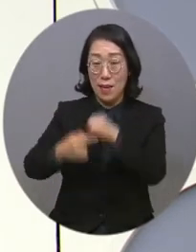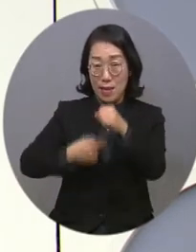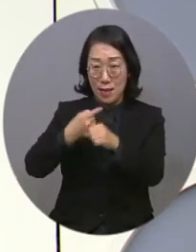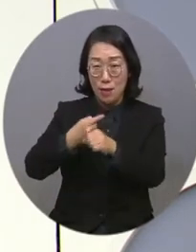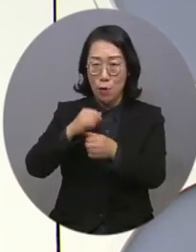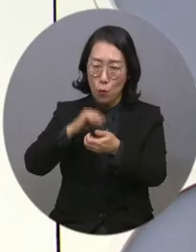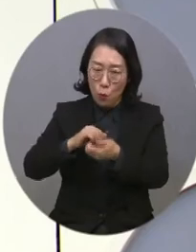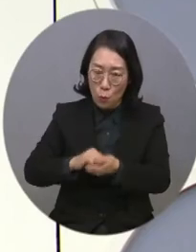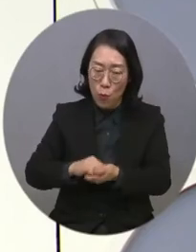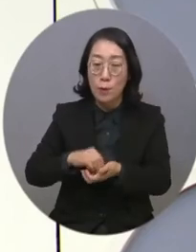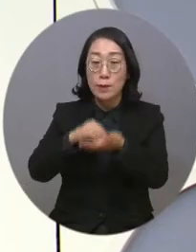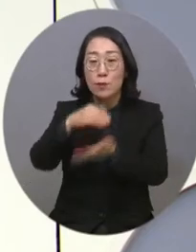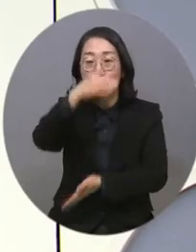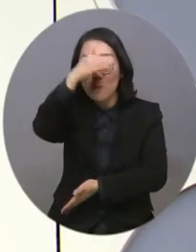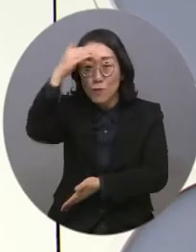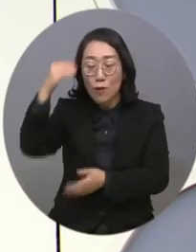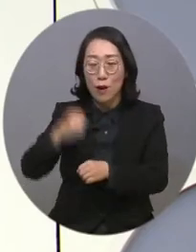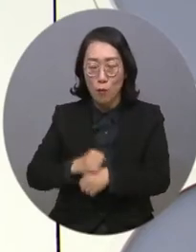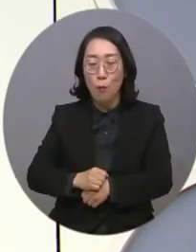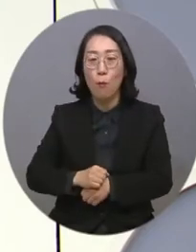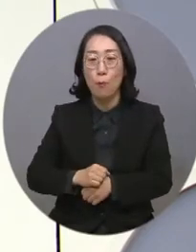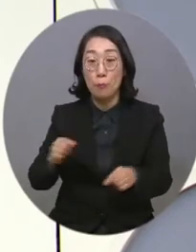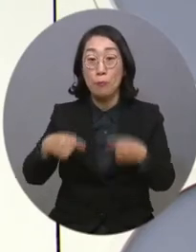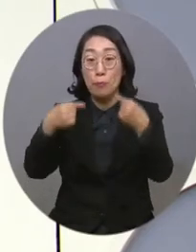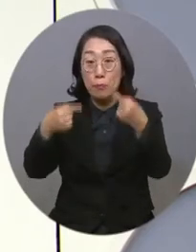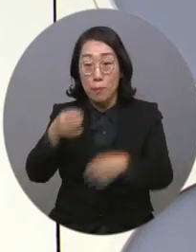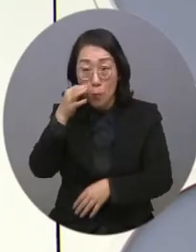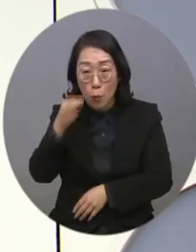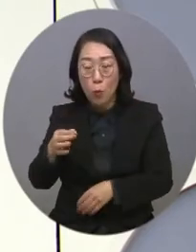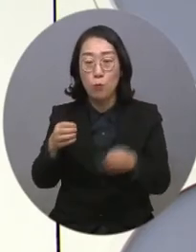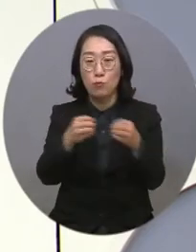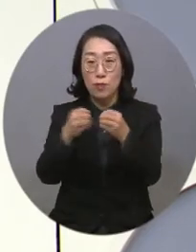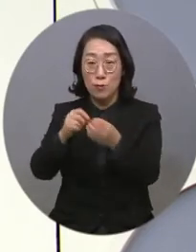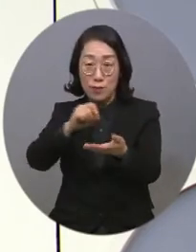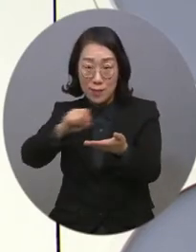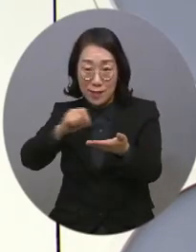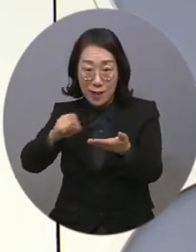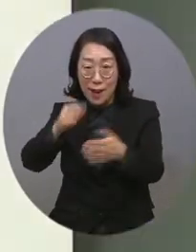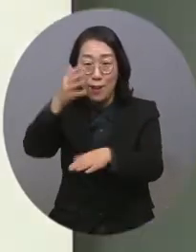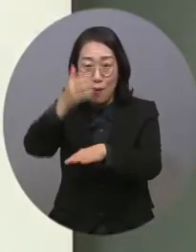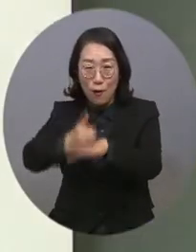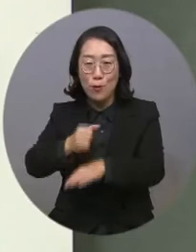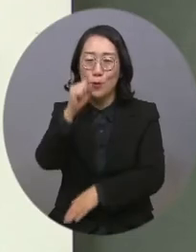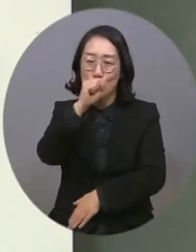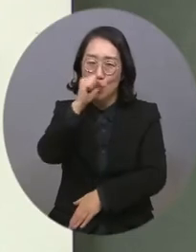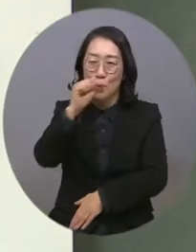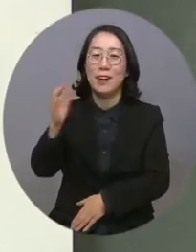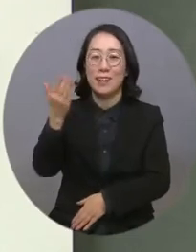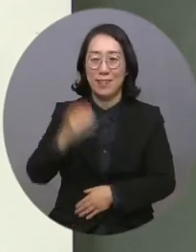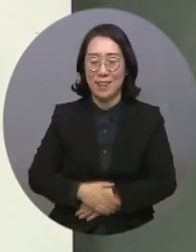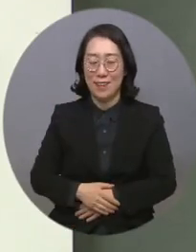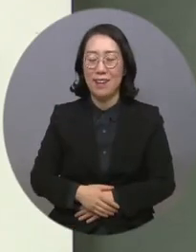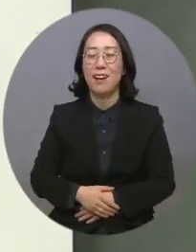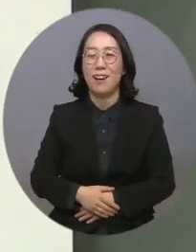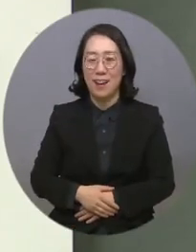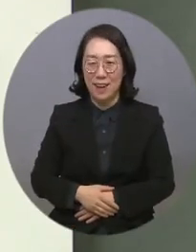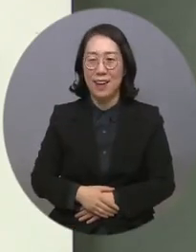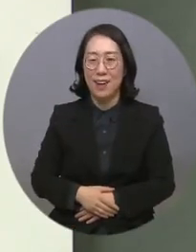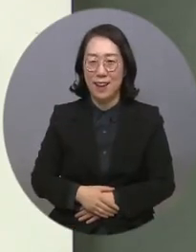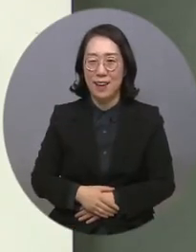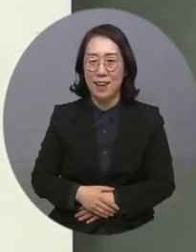대한 품평도 하고 뭐 이렇게 또 글도 쓰고 하다 보니까 좋아하게 됐습니다. 그러니까 뭐 조예가 다리 있는 게 아니고